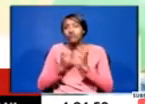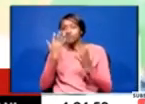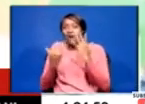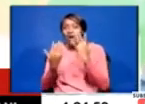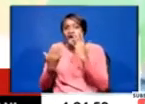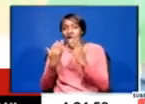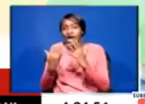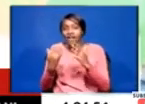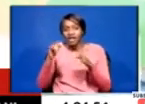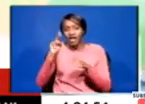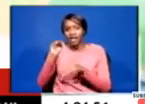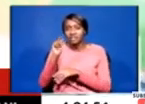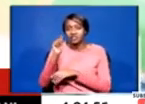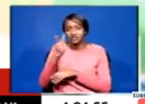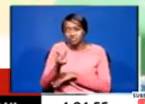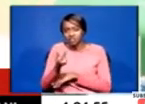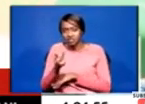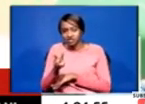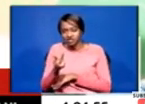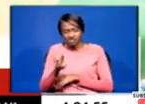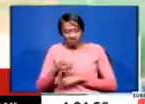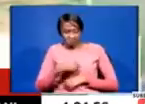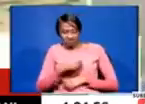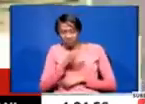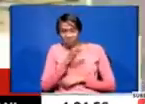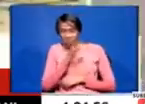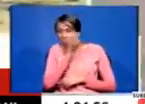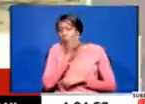kwa NTV anasema, "Eh, what Wajackoyah is saying is very right." I was in